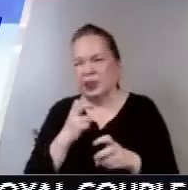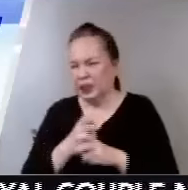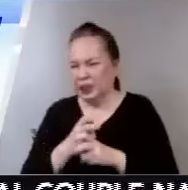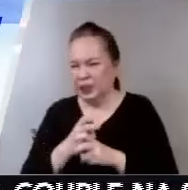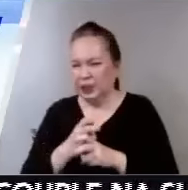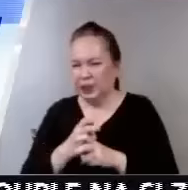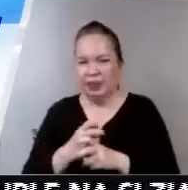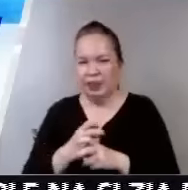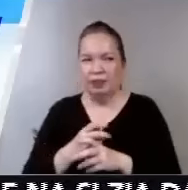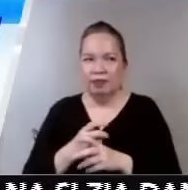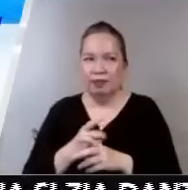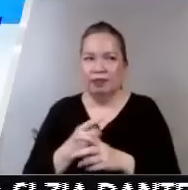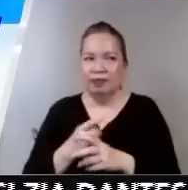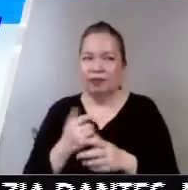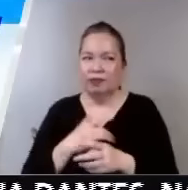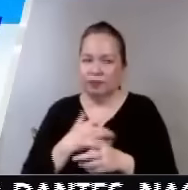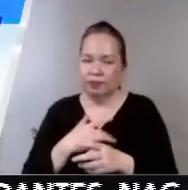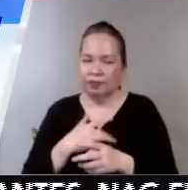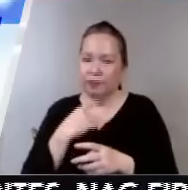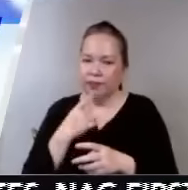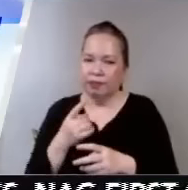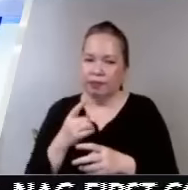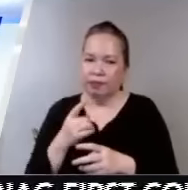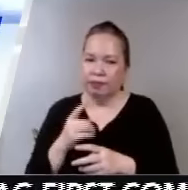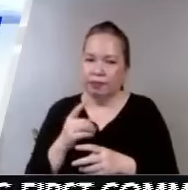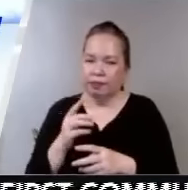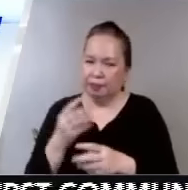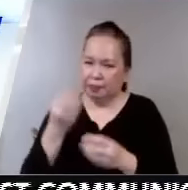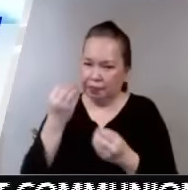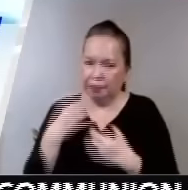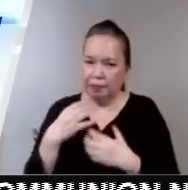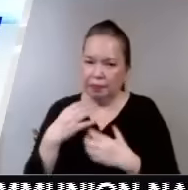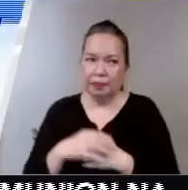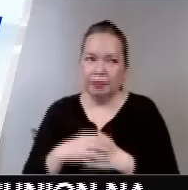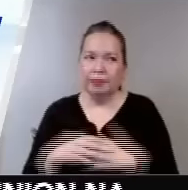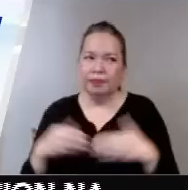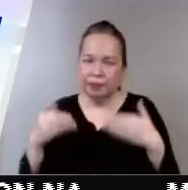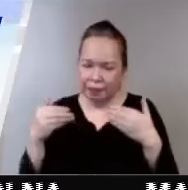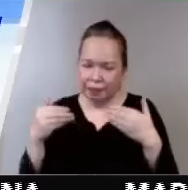lang talaga, sabi nga ni Boss G, sabi sa lyrics ng kanta namin, go run and go.